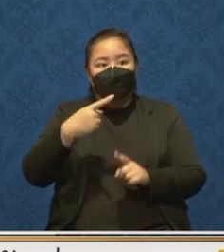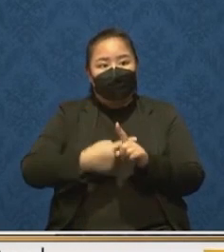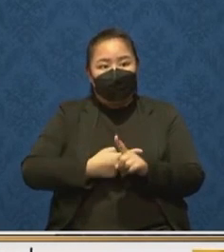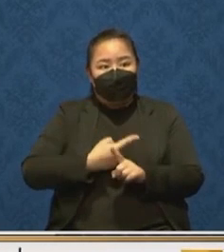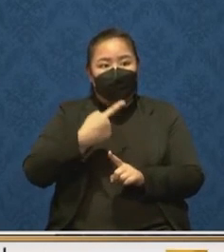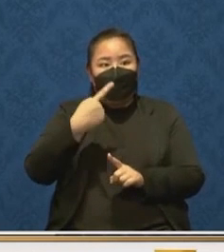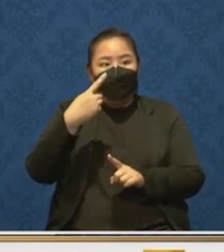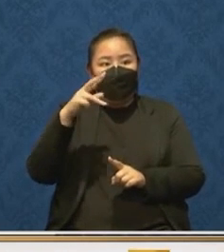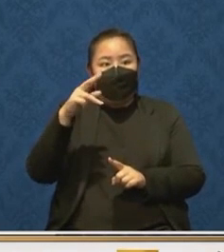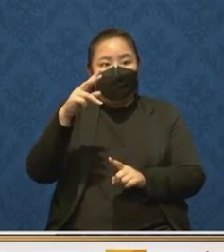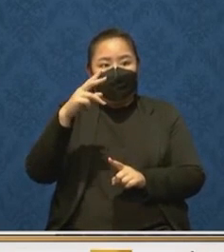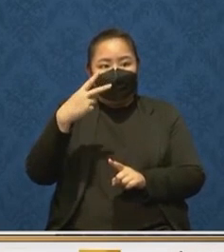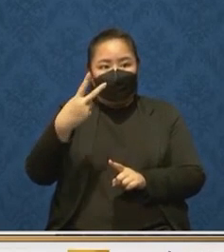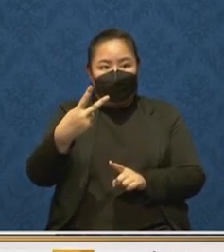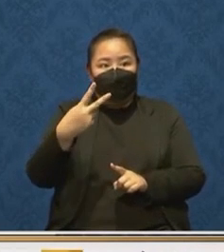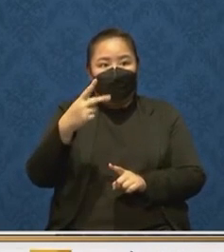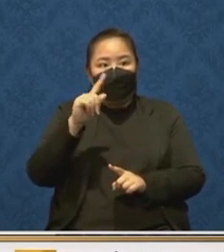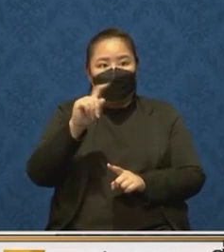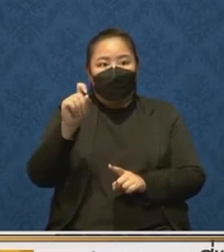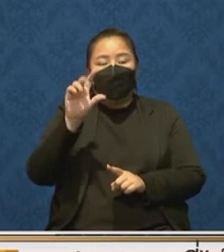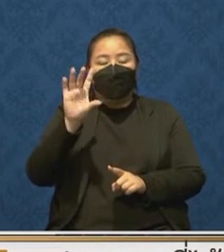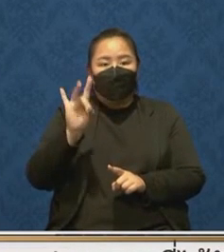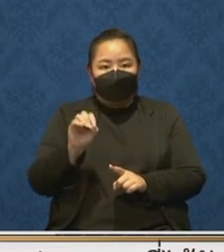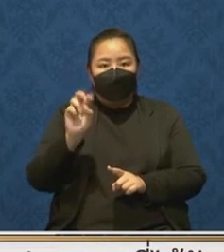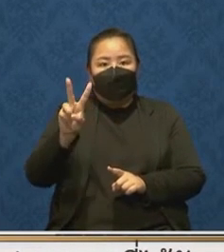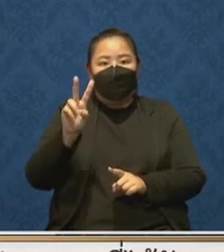โดสละ 182 บาท